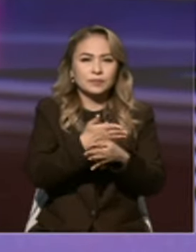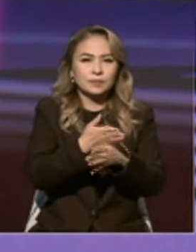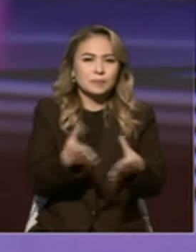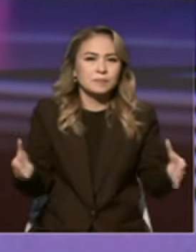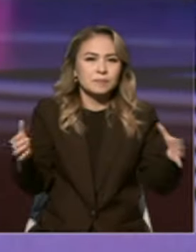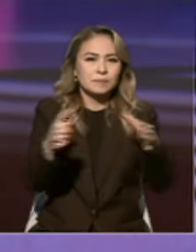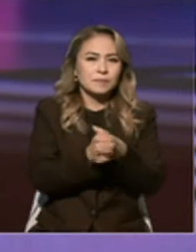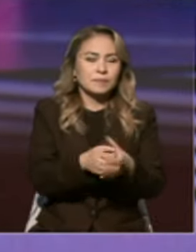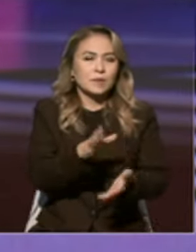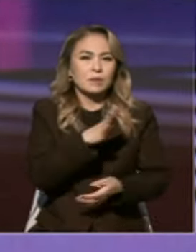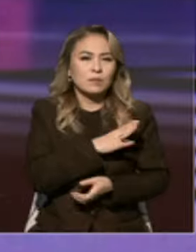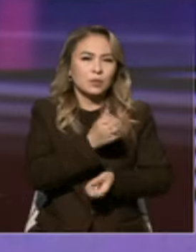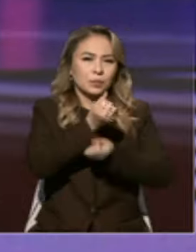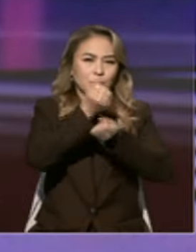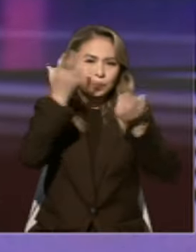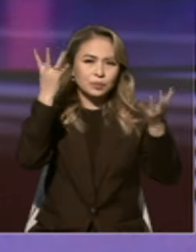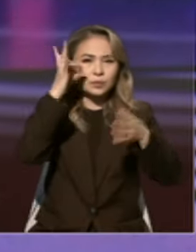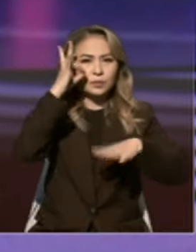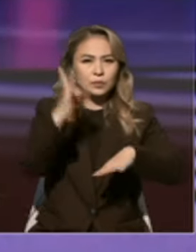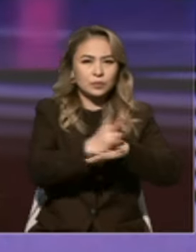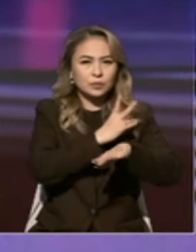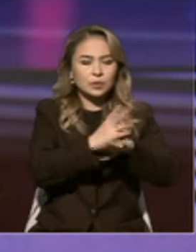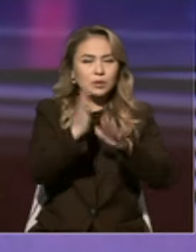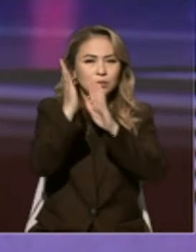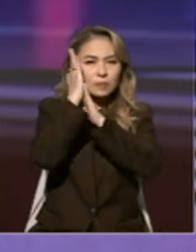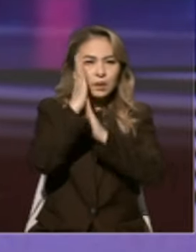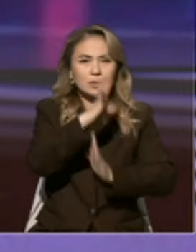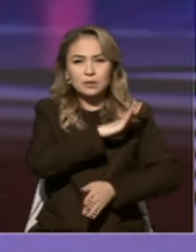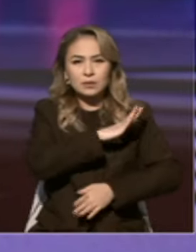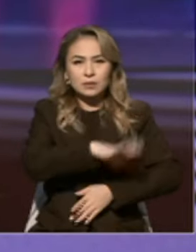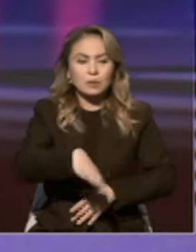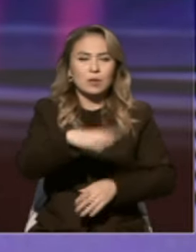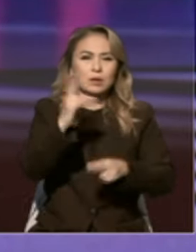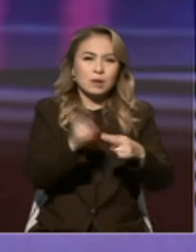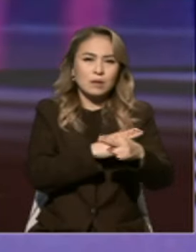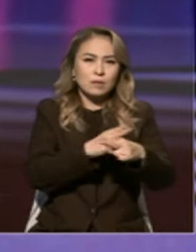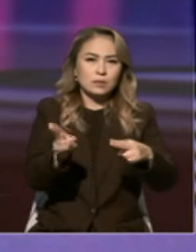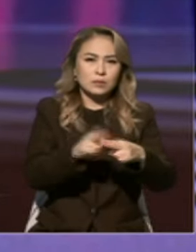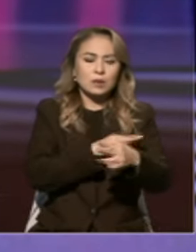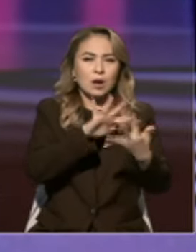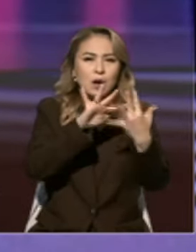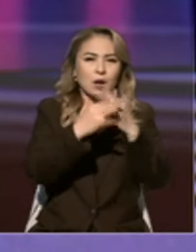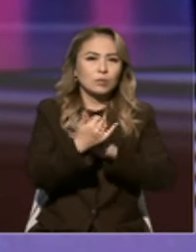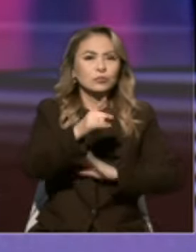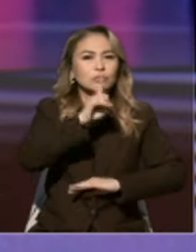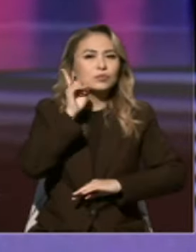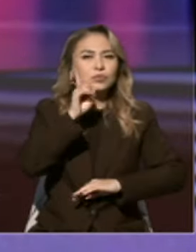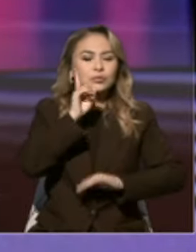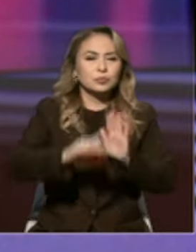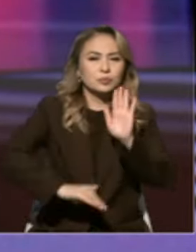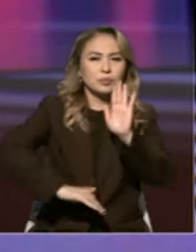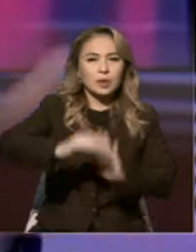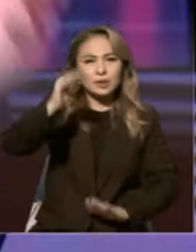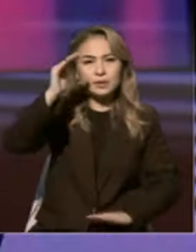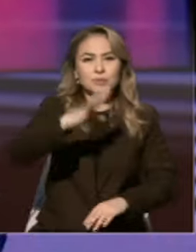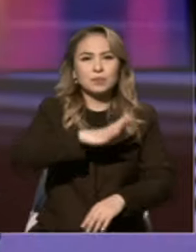бірге білді. Күндіз түні жаңағы кірпік ілмей сол тасқынменен күресе білді ауылдың жастары. Әгі бала кезімізде бәленшекеңнің